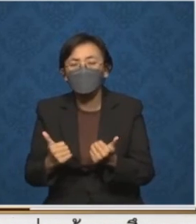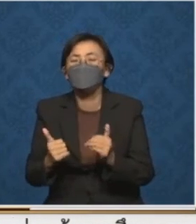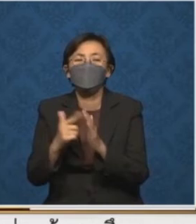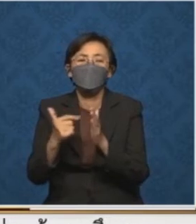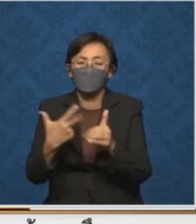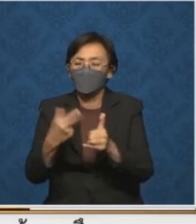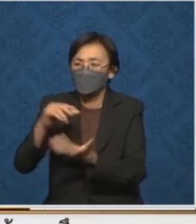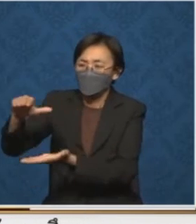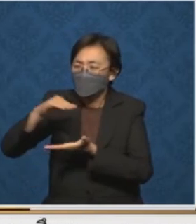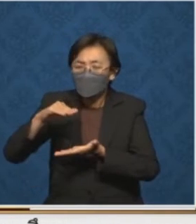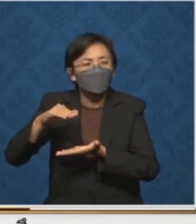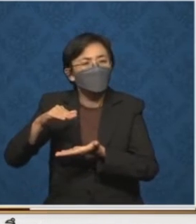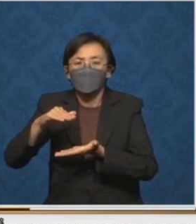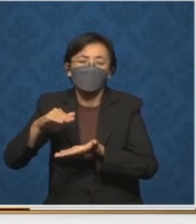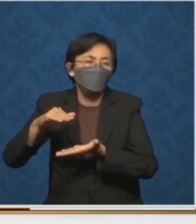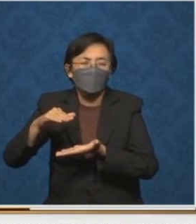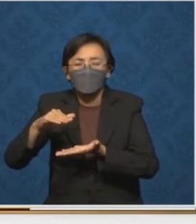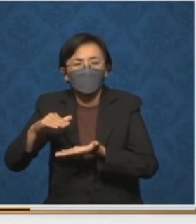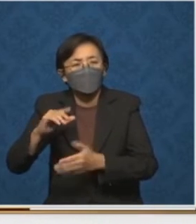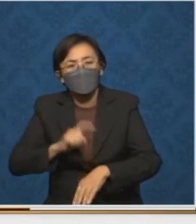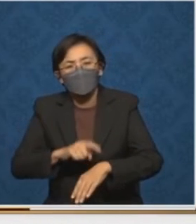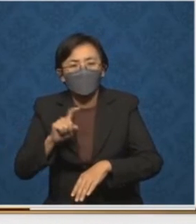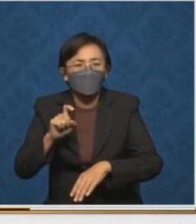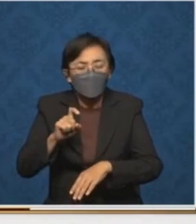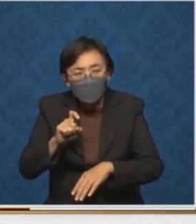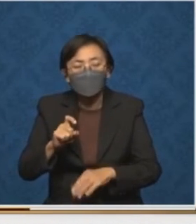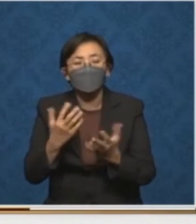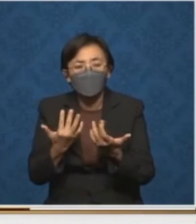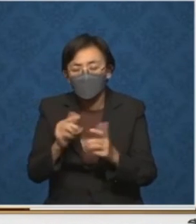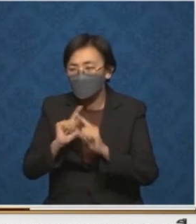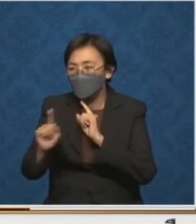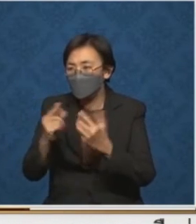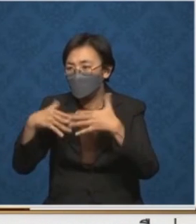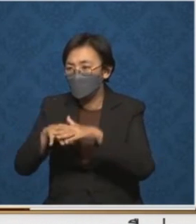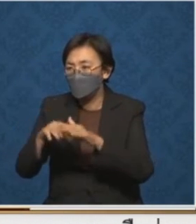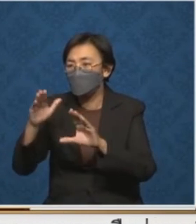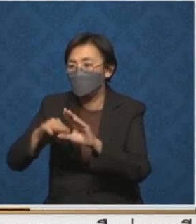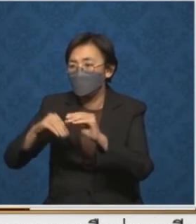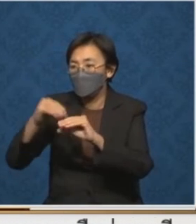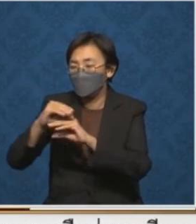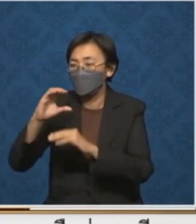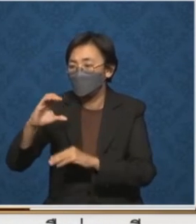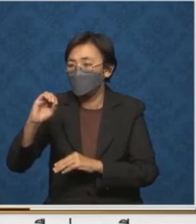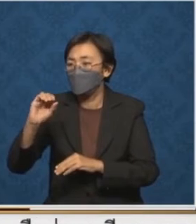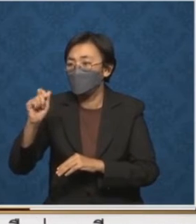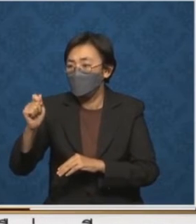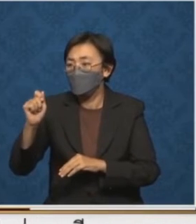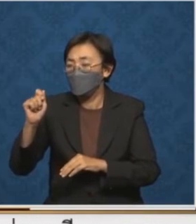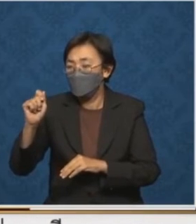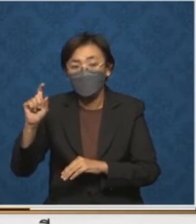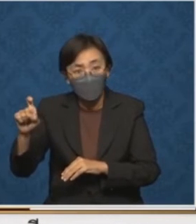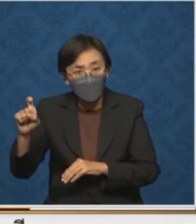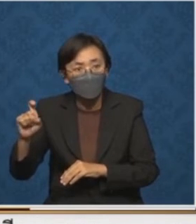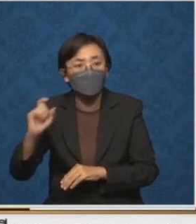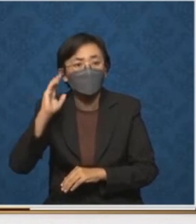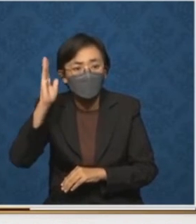ไม่ใช่นายกรัตีธรดา เป็นชายชาตถหารด้วยครั ไปดูแผนต่ไปว่าพิศอกครับรฐบาลต่สิใจผดพ